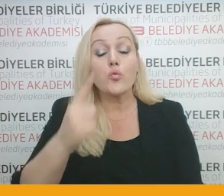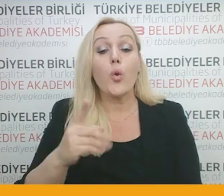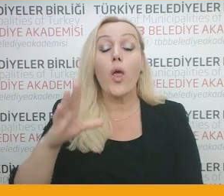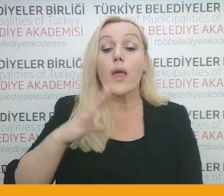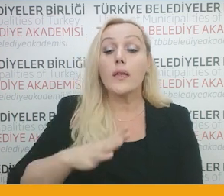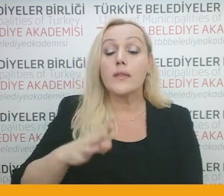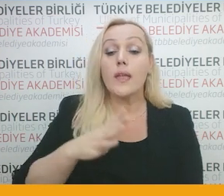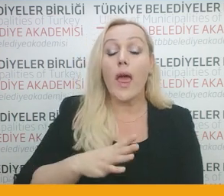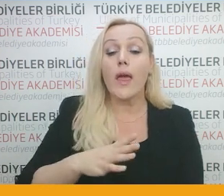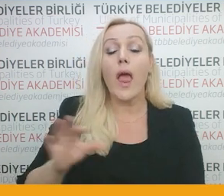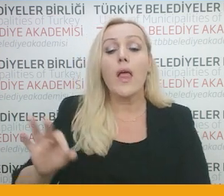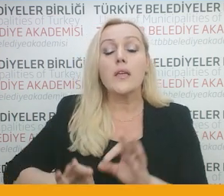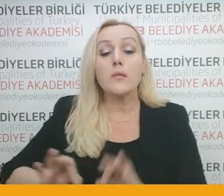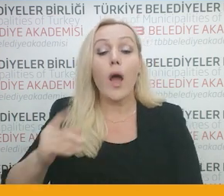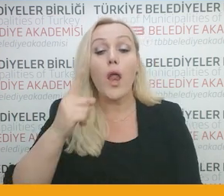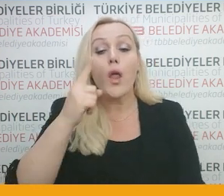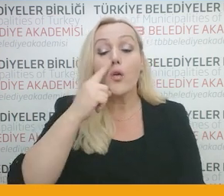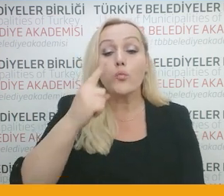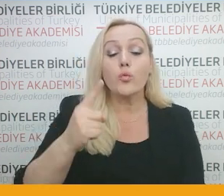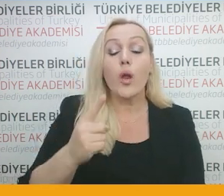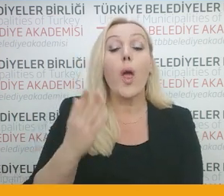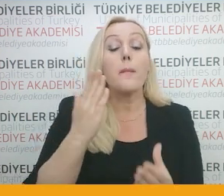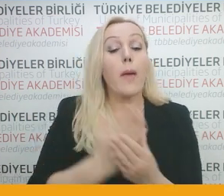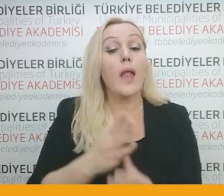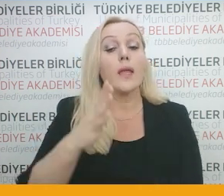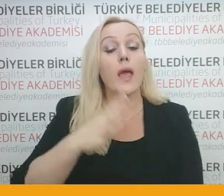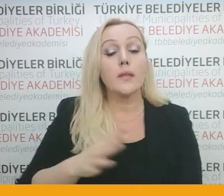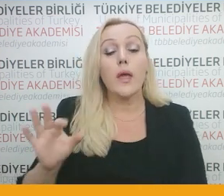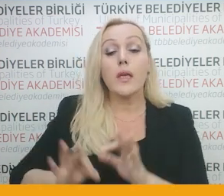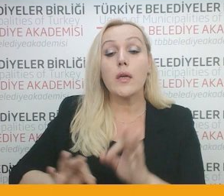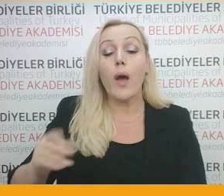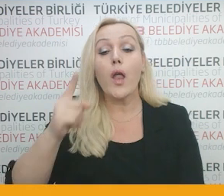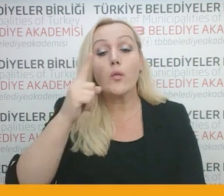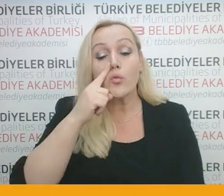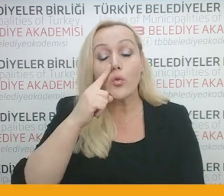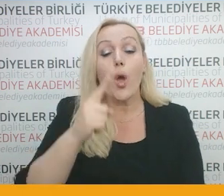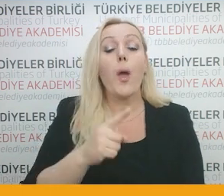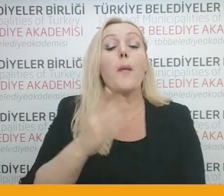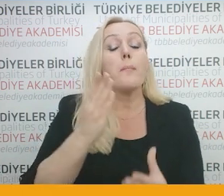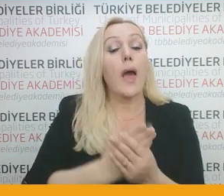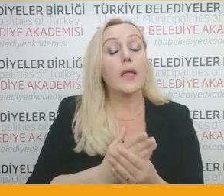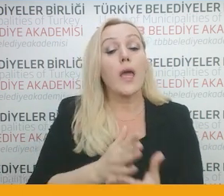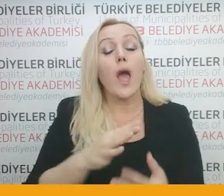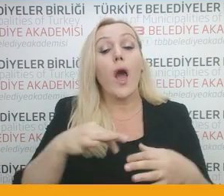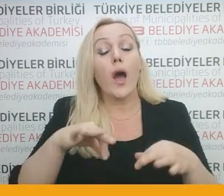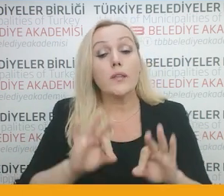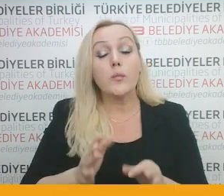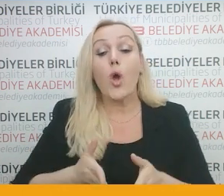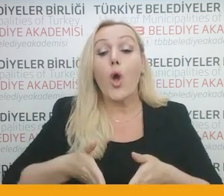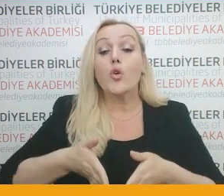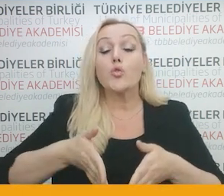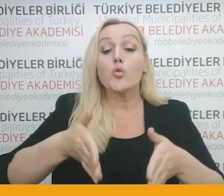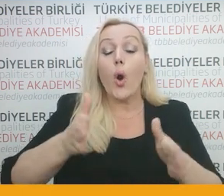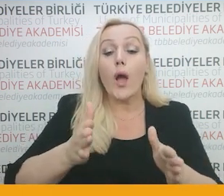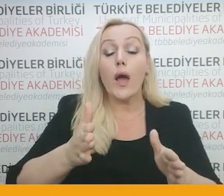talebiyle İmar Müdürlüğü'nden numaratör belgesi istenmiş. İmar Müdürlüğü numaratör belgesini düzenlemiş. Bu sokak üzerinde 4 tane